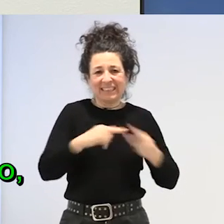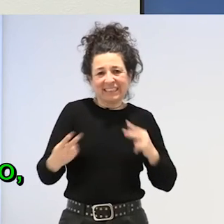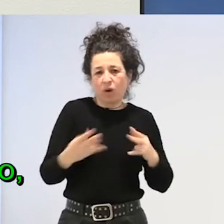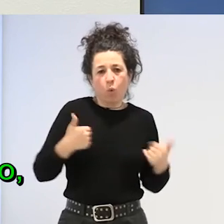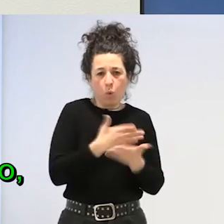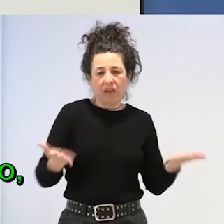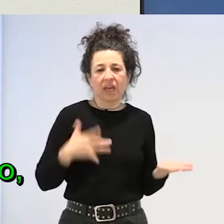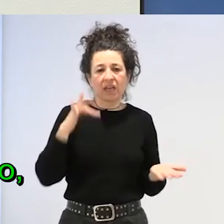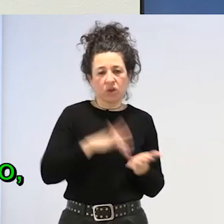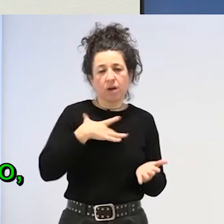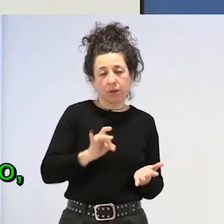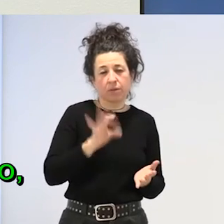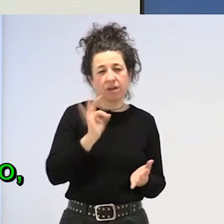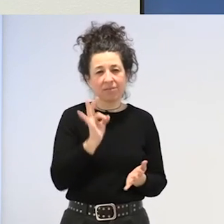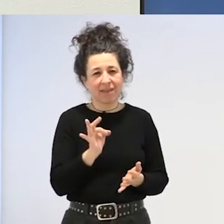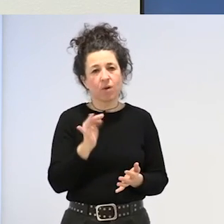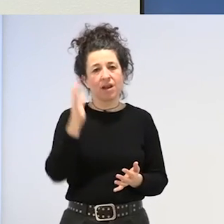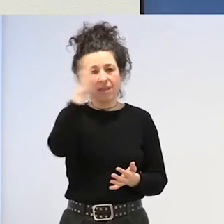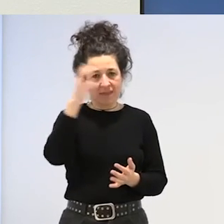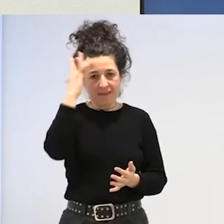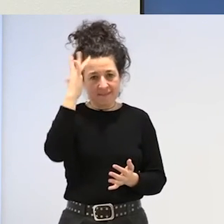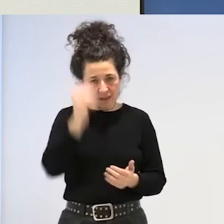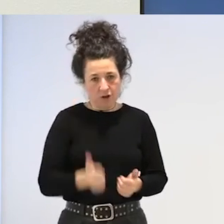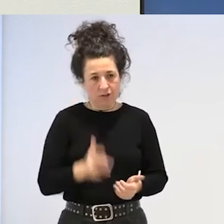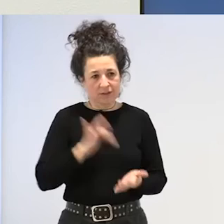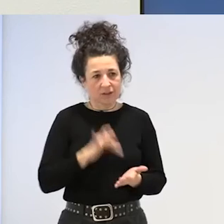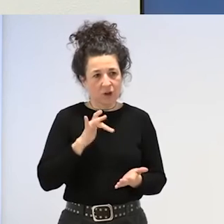daiteke, baina zientzia fikzioan gehiago bai.